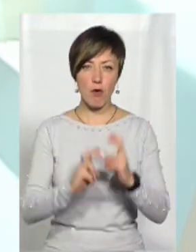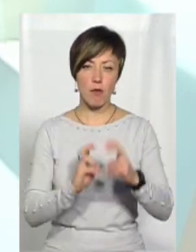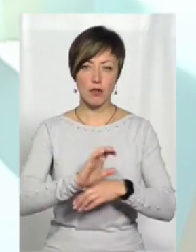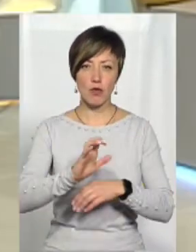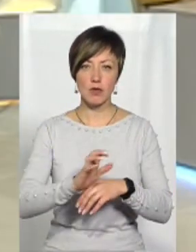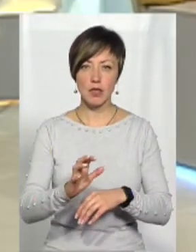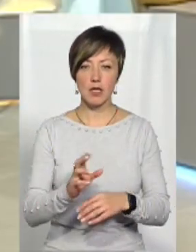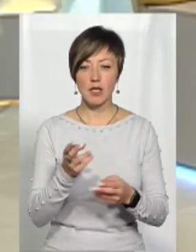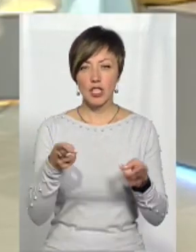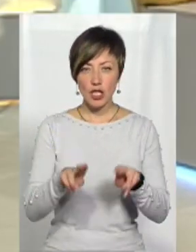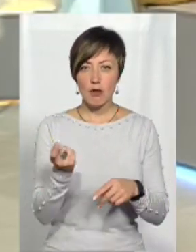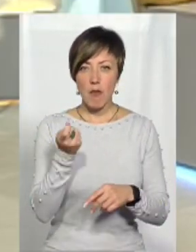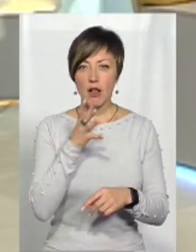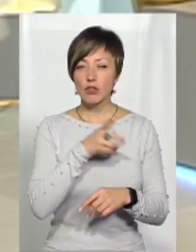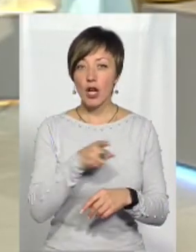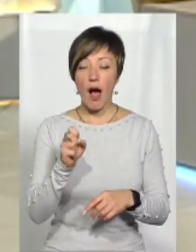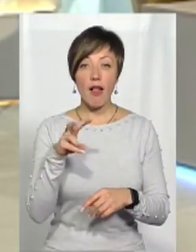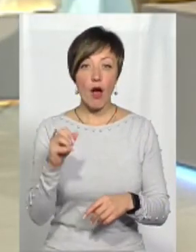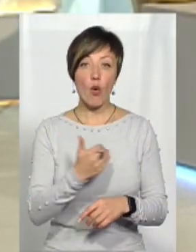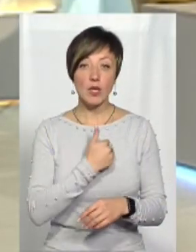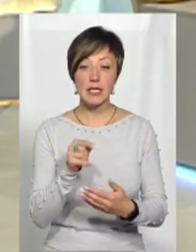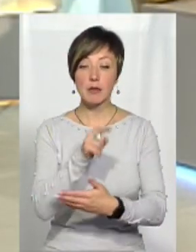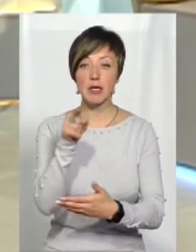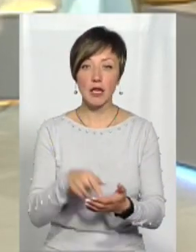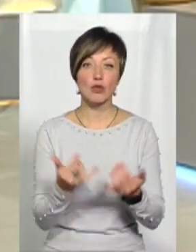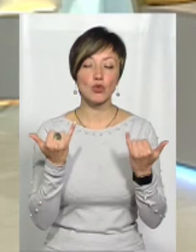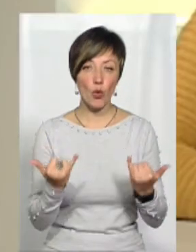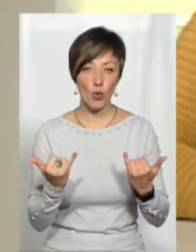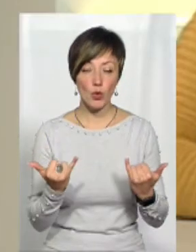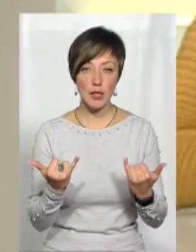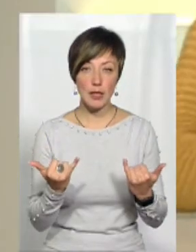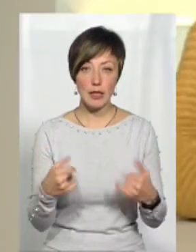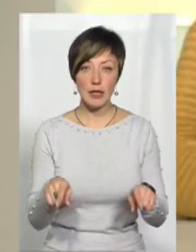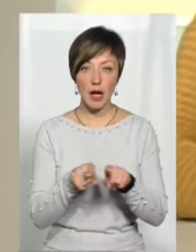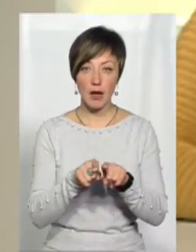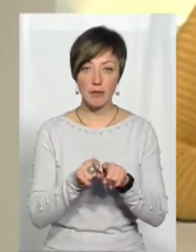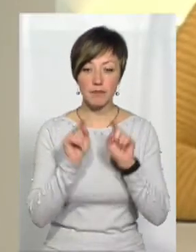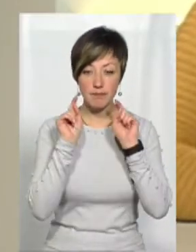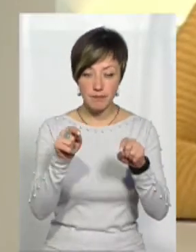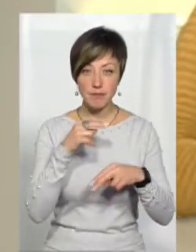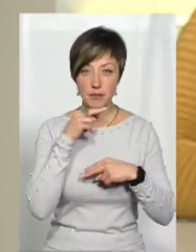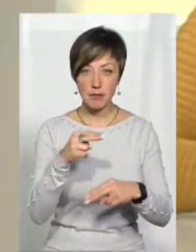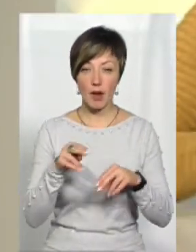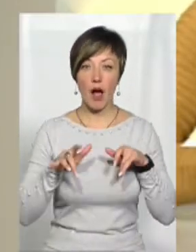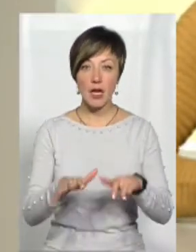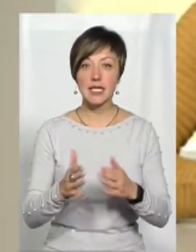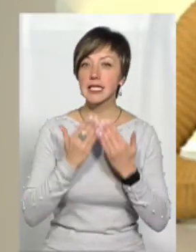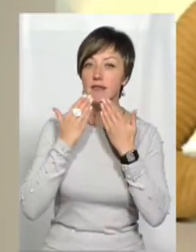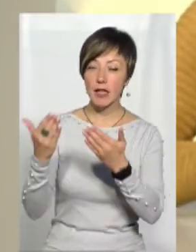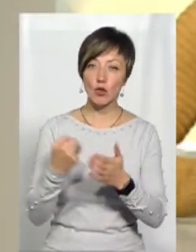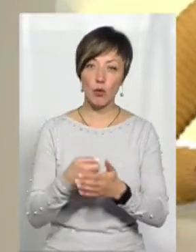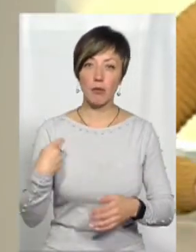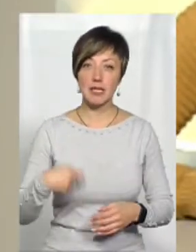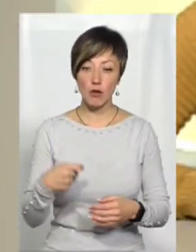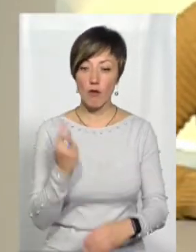вас переб'ю, у нас залишилось дуже мало часу, так. Але я хотів ще вас запитати. Сьогоднішнім таким акцентом вашої акції це було звернення до президента так. України,